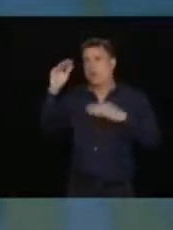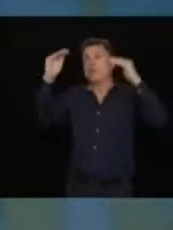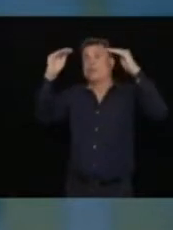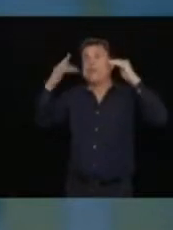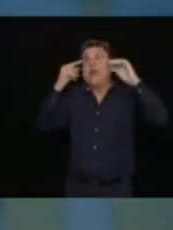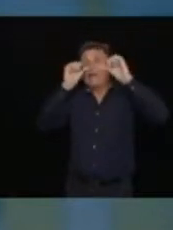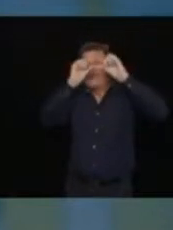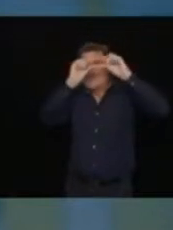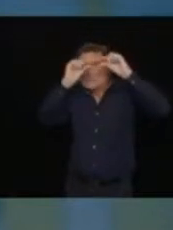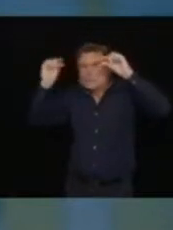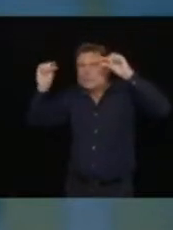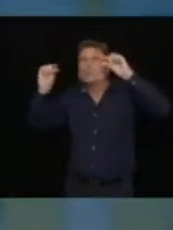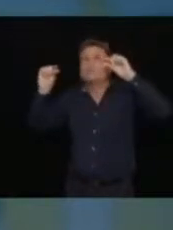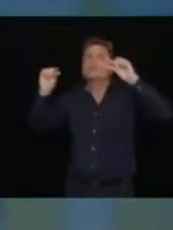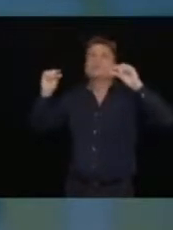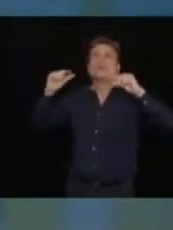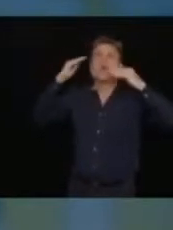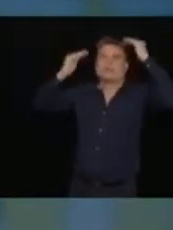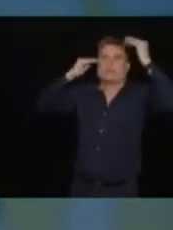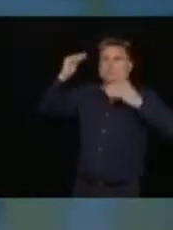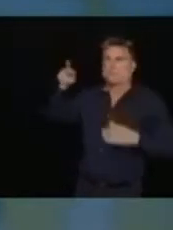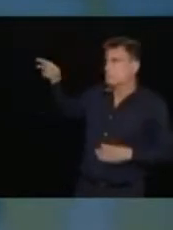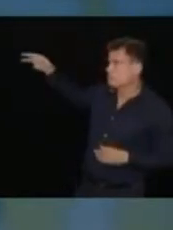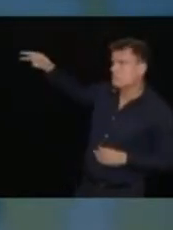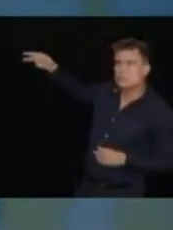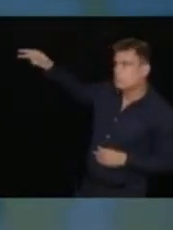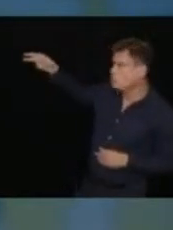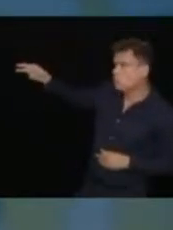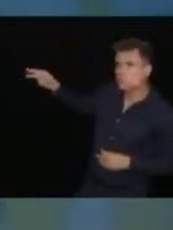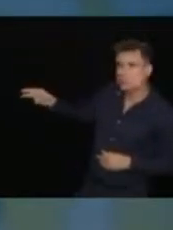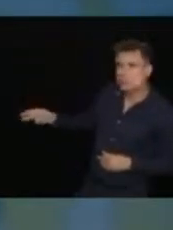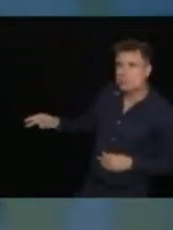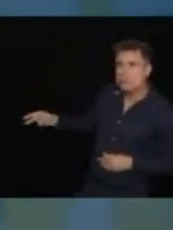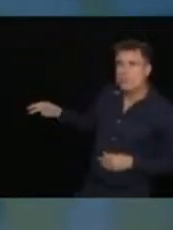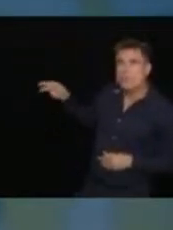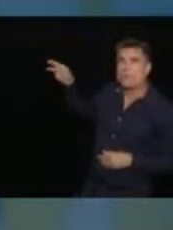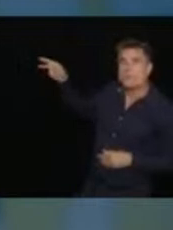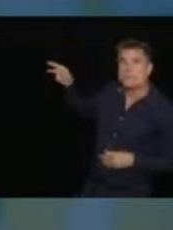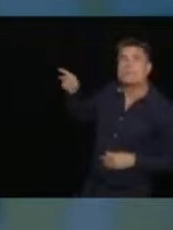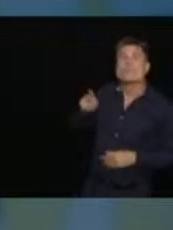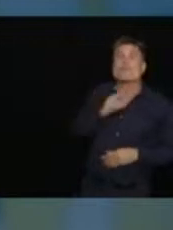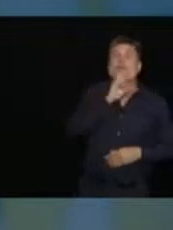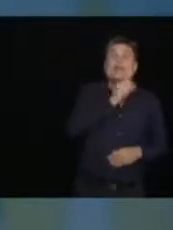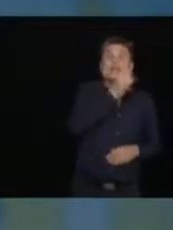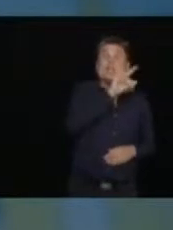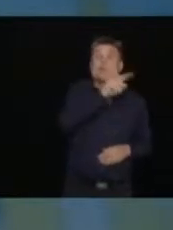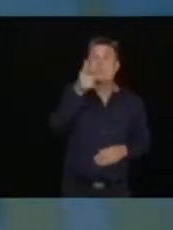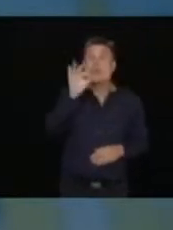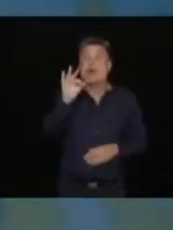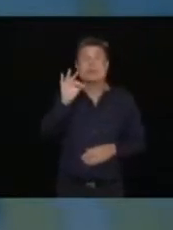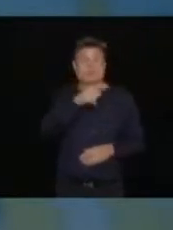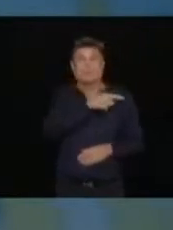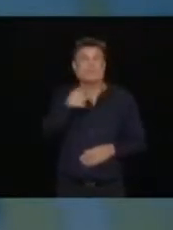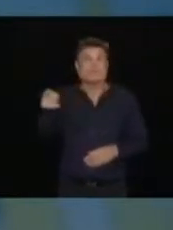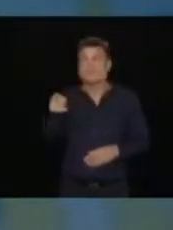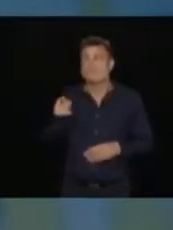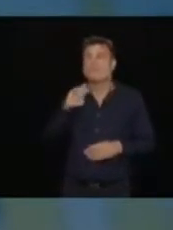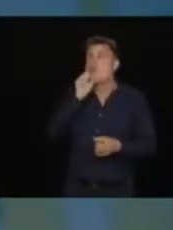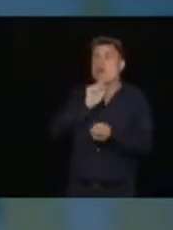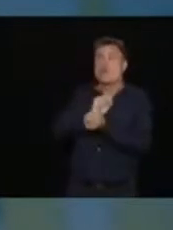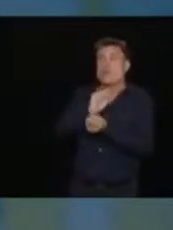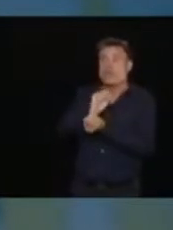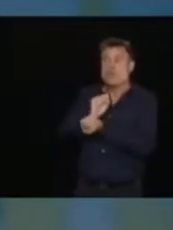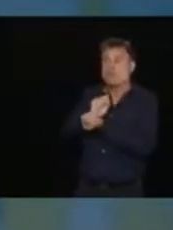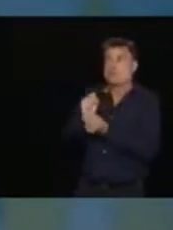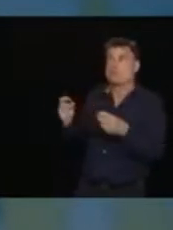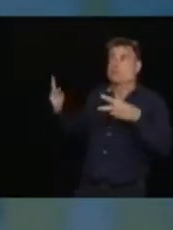Because of COVID-19. 他们的失业率达到了50%，这个年龄段失业率达到